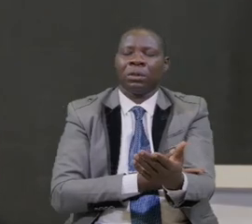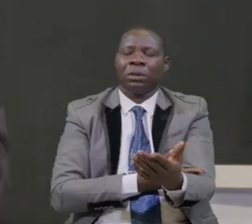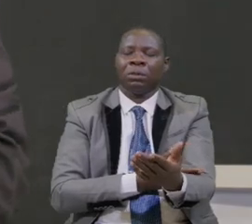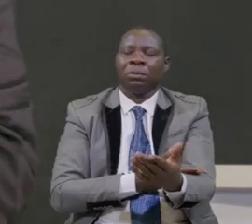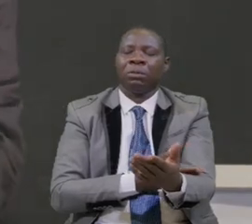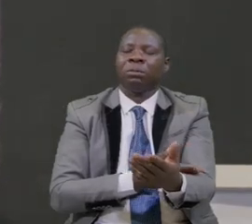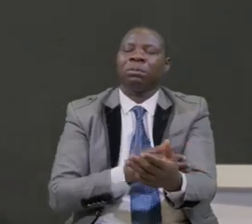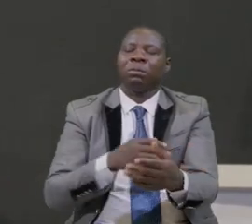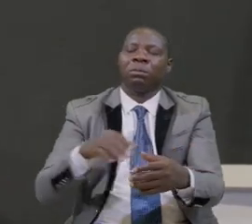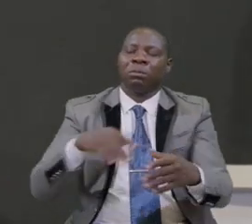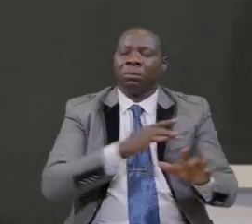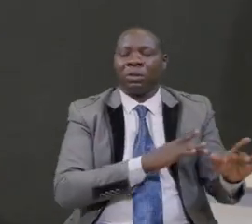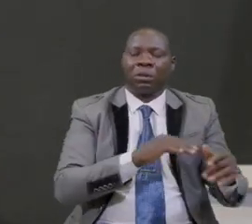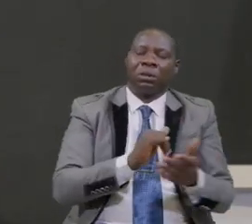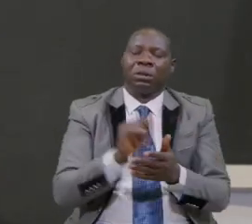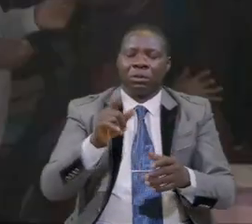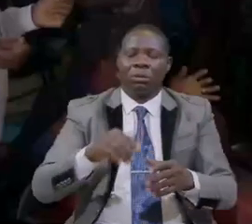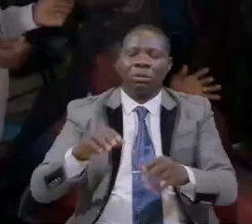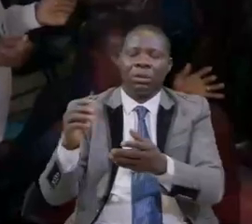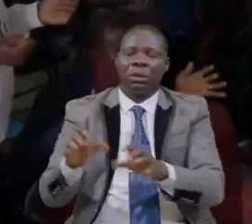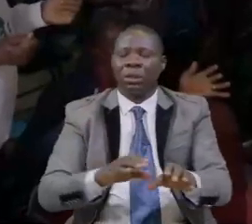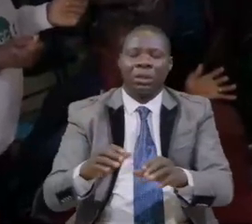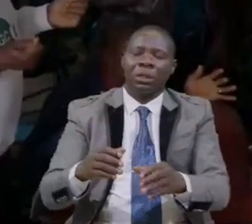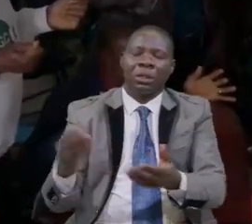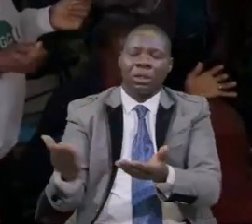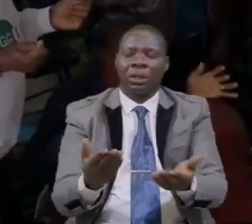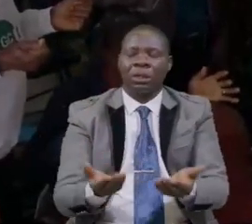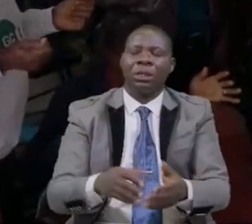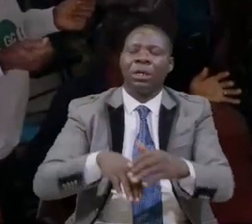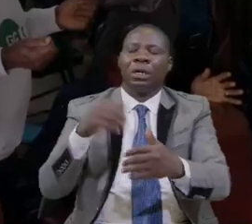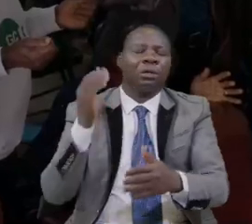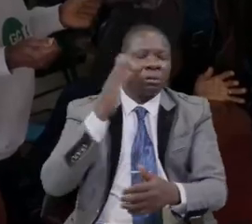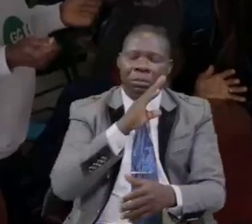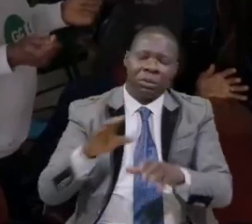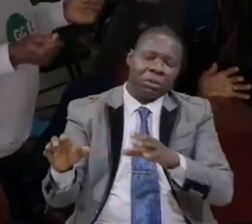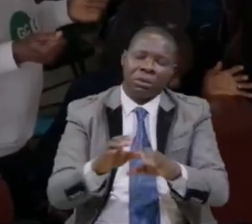exécuter sera fait avec cette nouvelle onction.